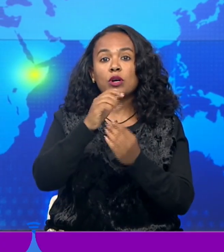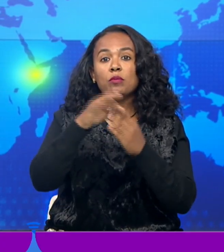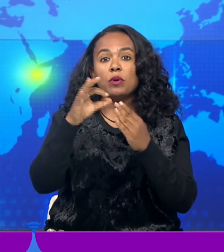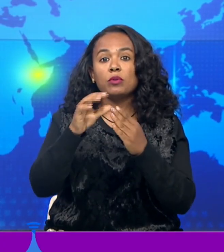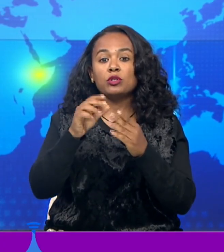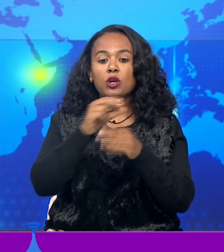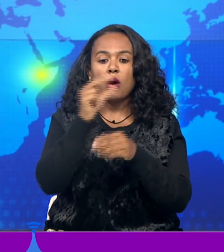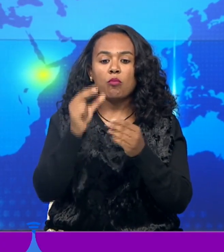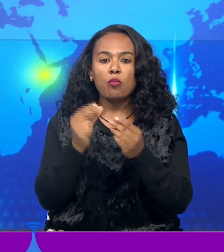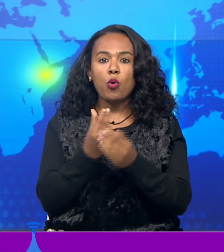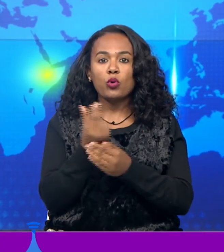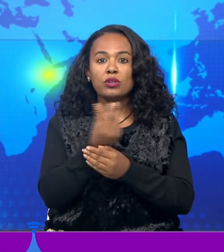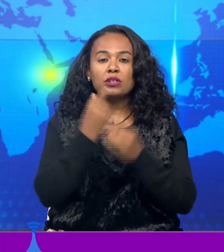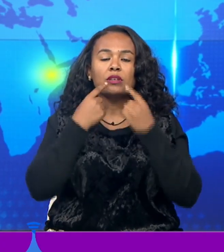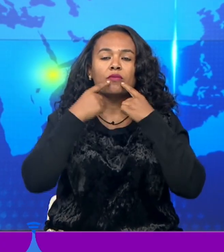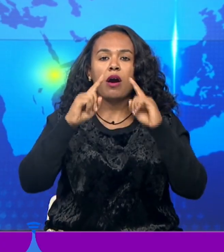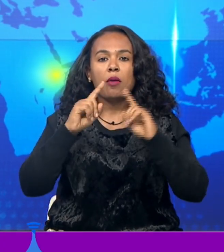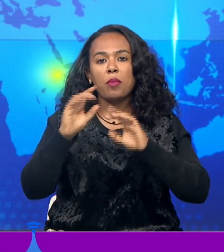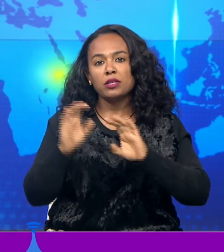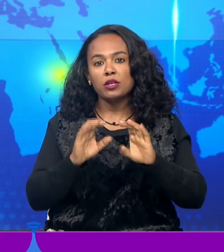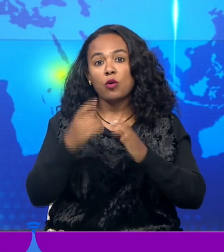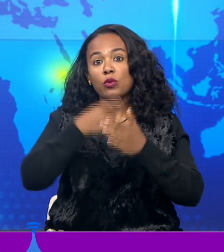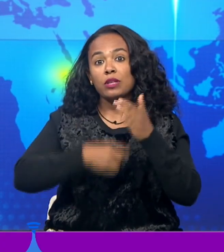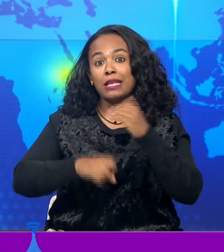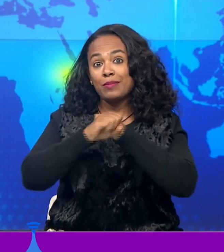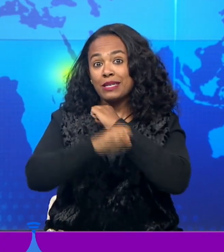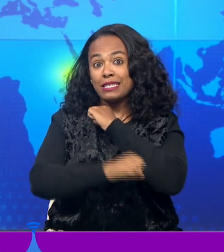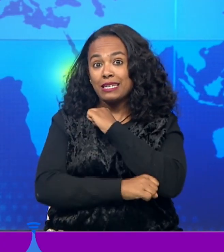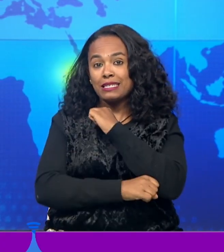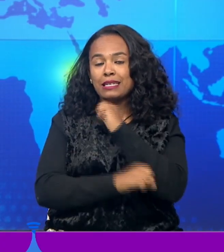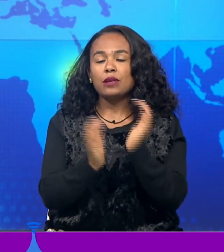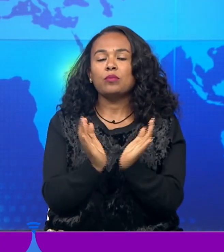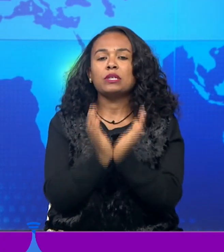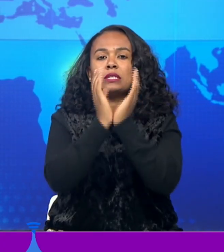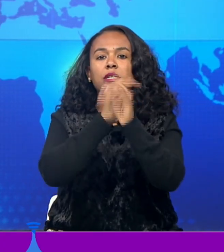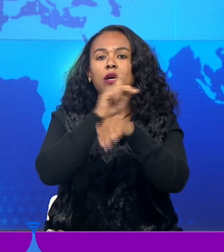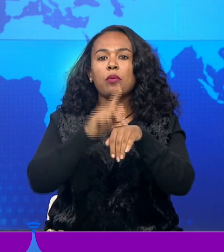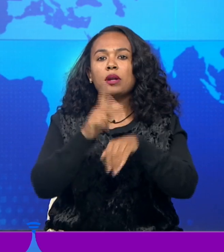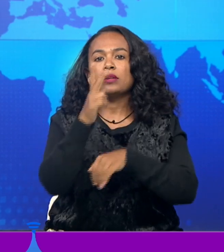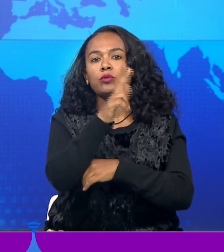ይፋ ባደረገው ውጤት መሰረት ብልጽግና ፓርቲ